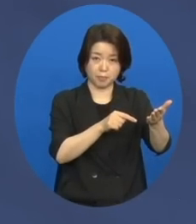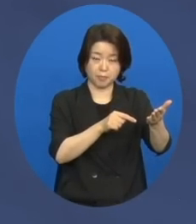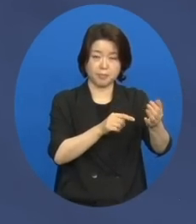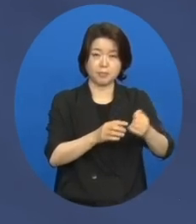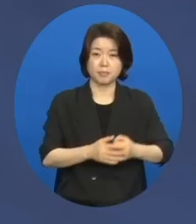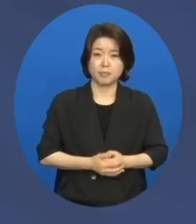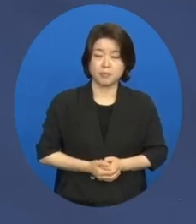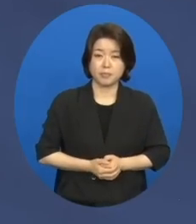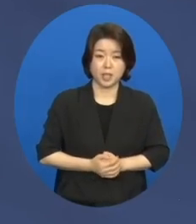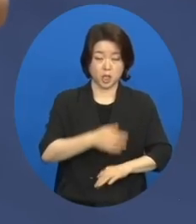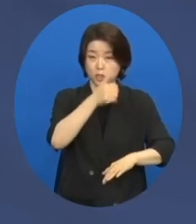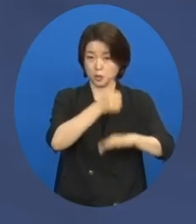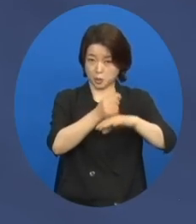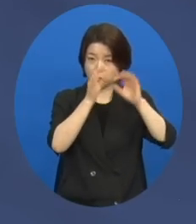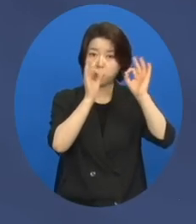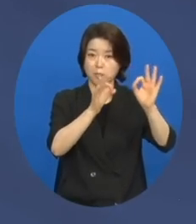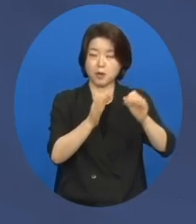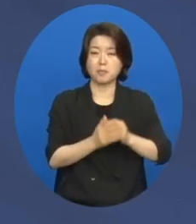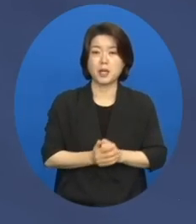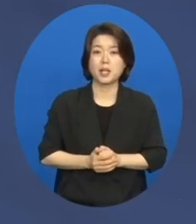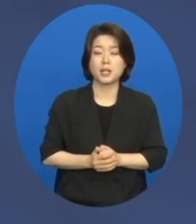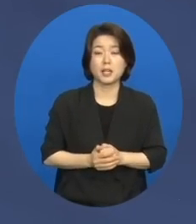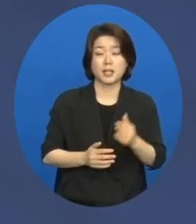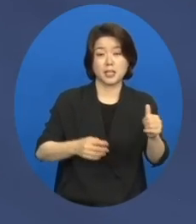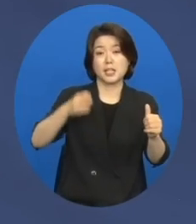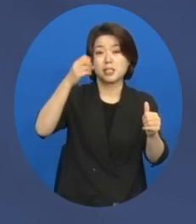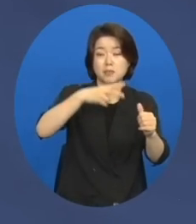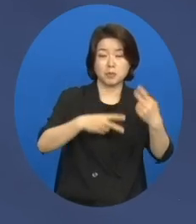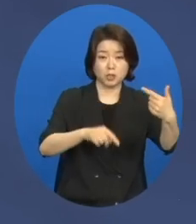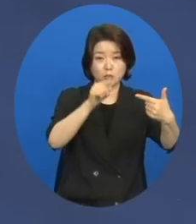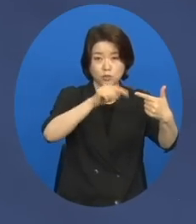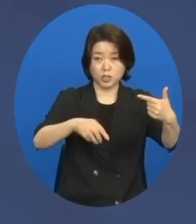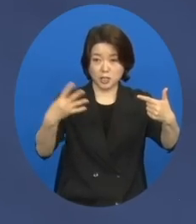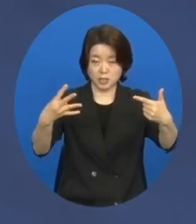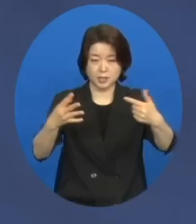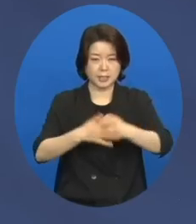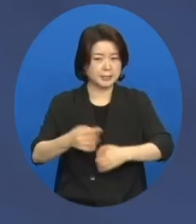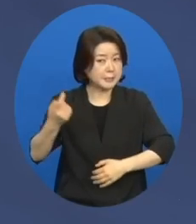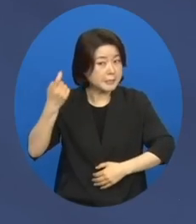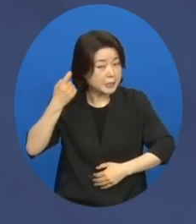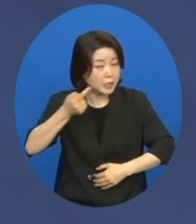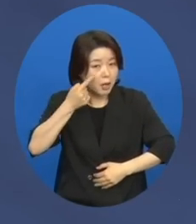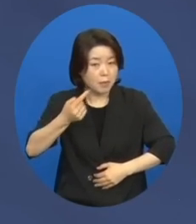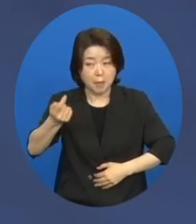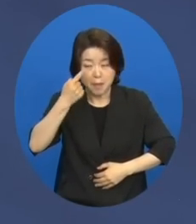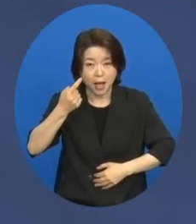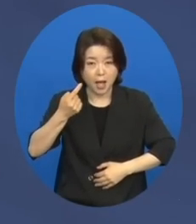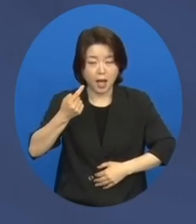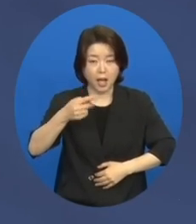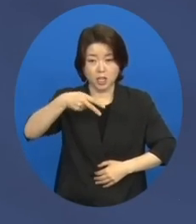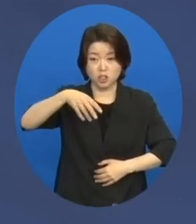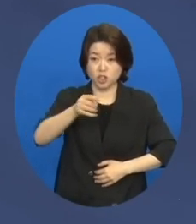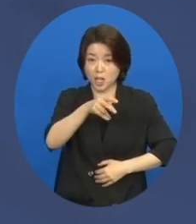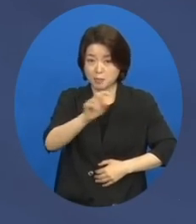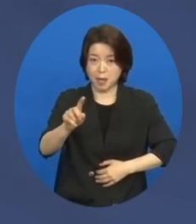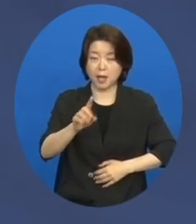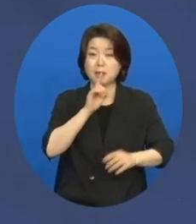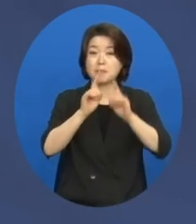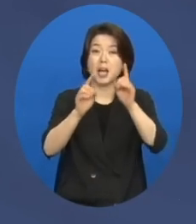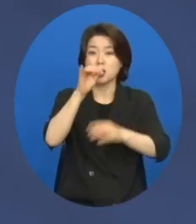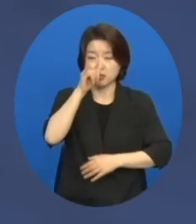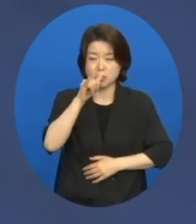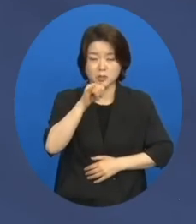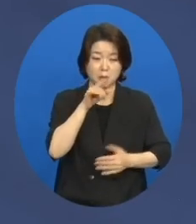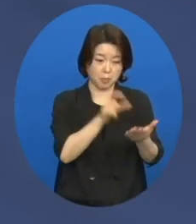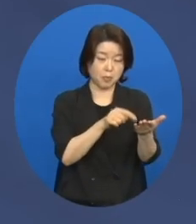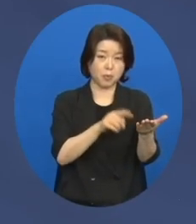모세오경의 결론도요, 신명기 6장 4절에 들으라라는 의미의 쉐마라고 하는 말씀이 있는데 거기에